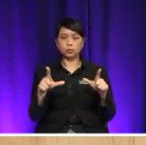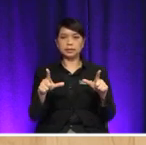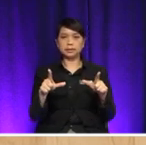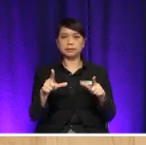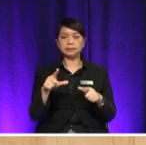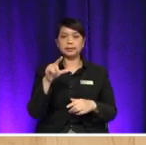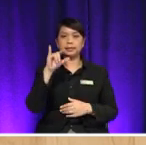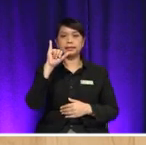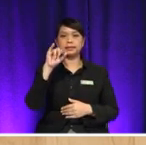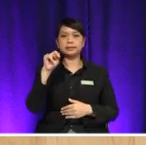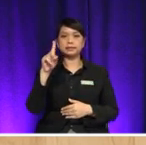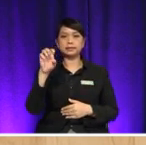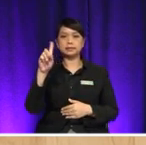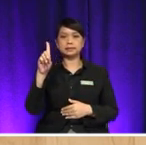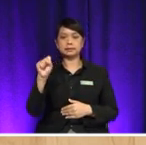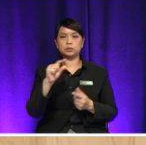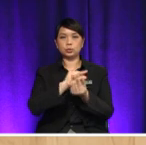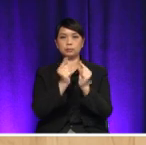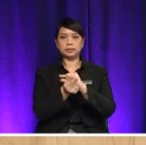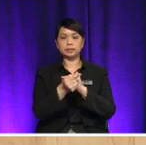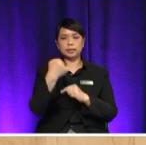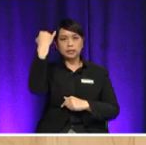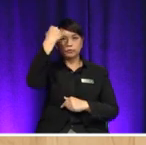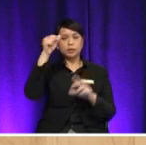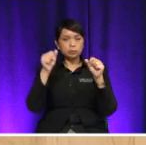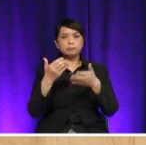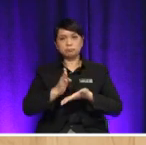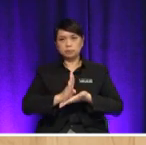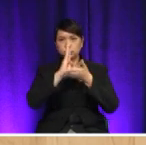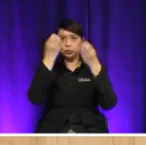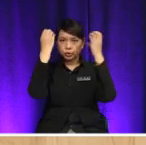oke oke Irfan Boleh bantu saya selesaikan